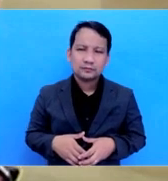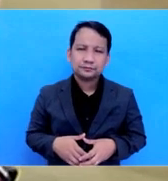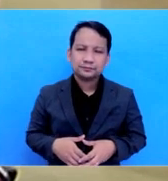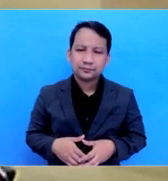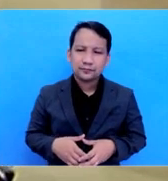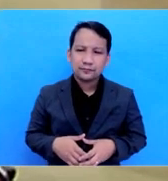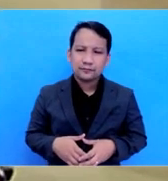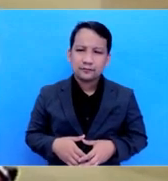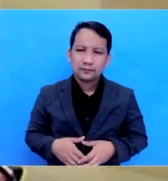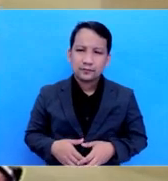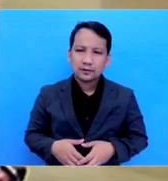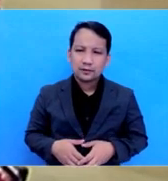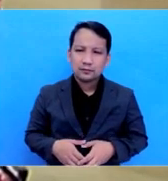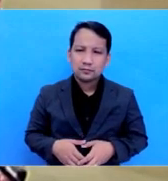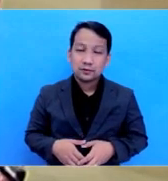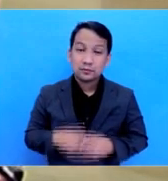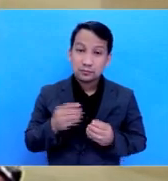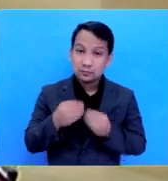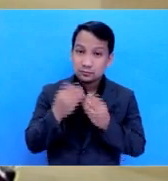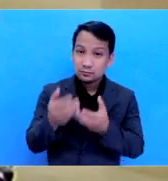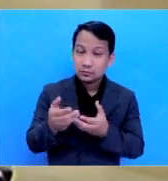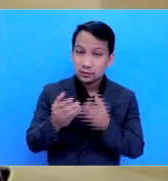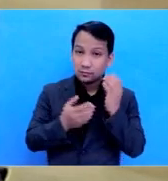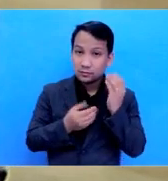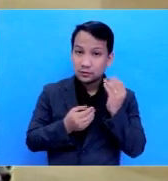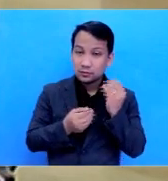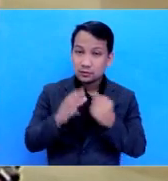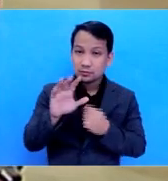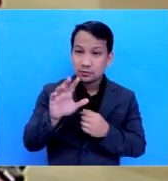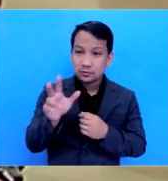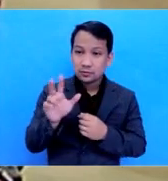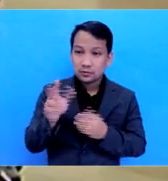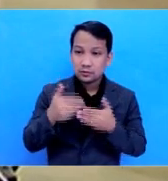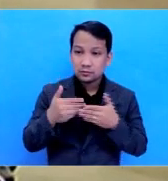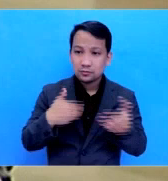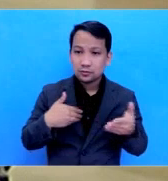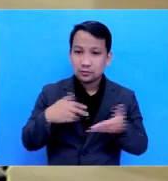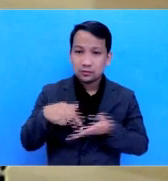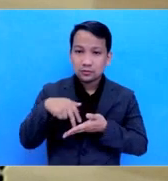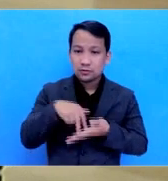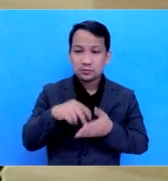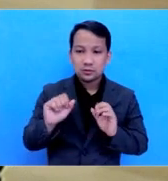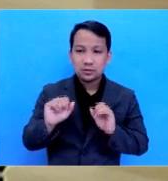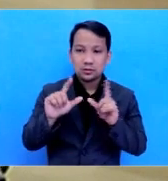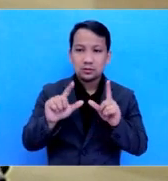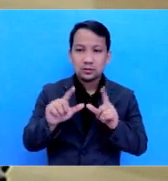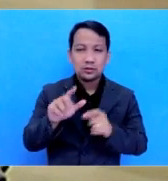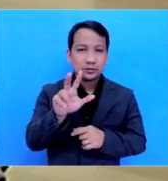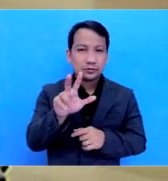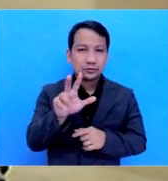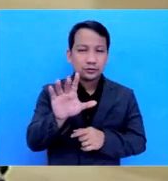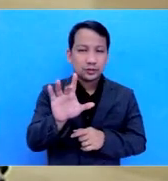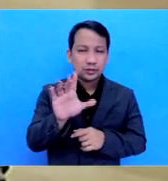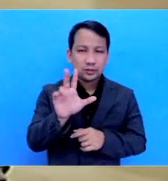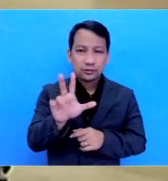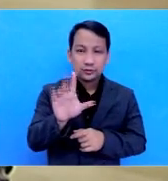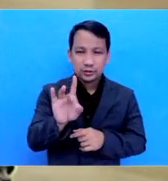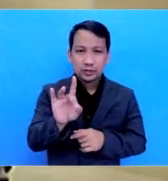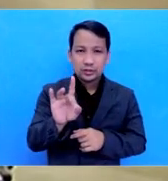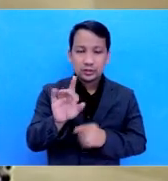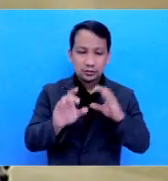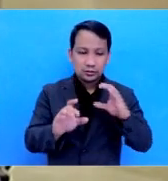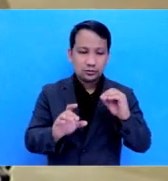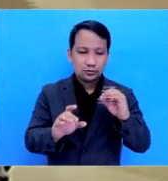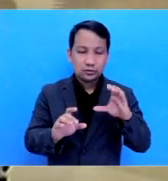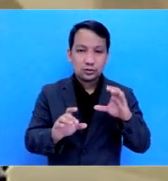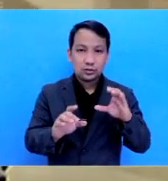Julius, bigyan lamang kita ng update around 5:30 bago tayo tumayo dito for live. Nasa 38 COCs out of 173 na